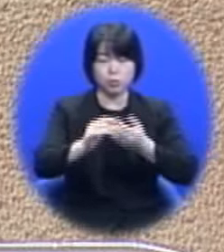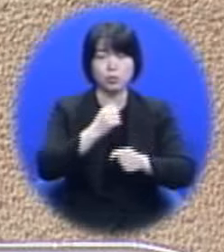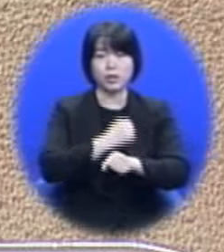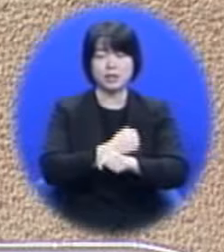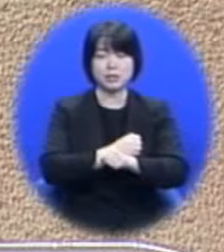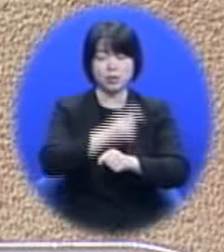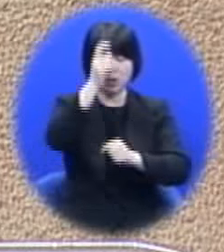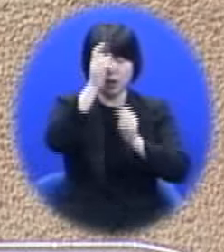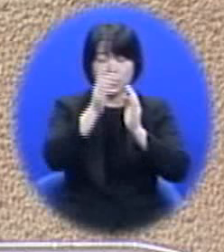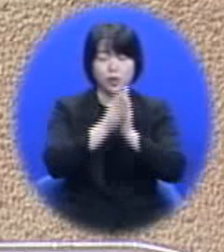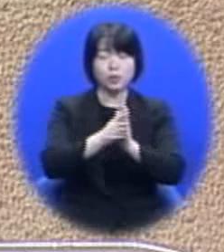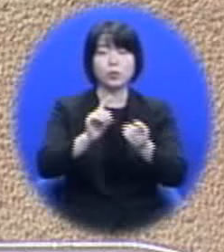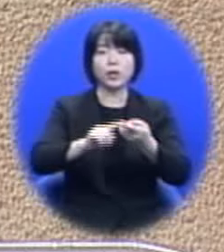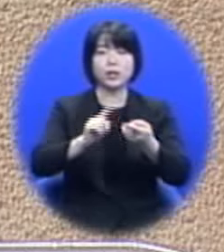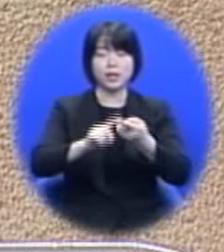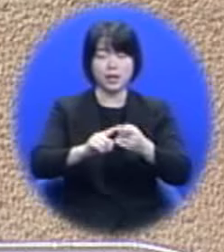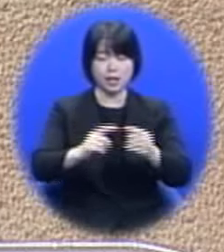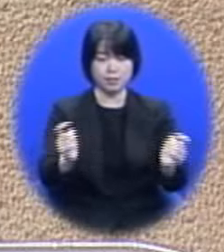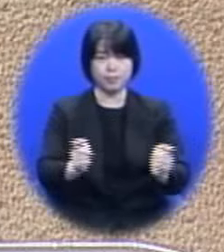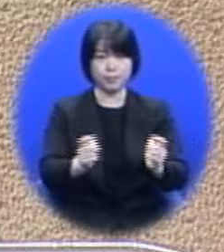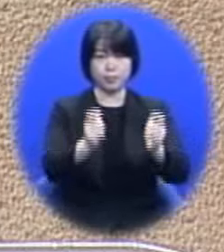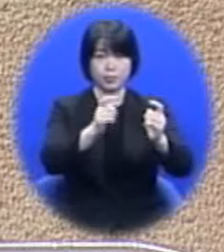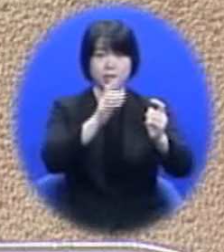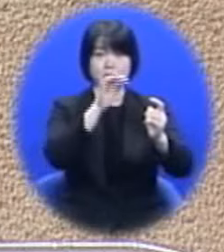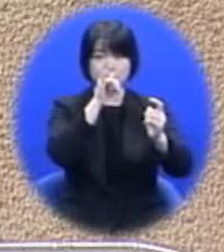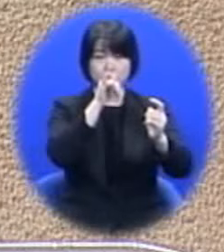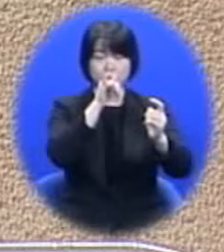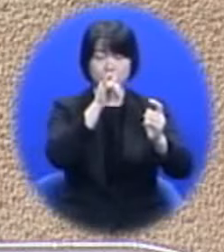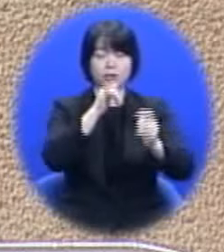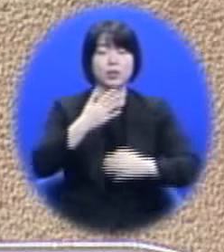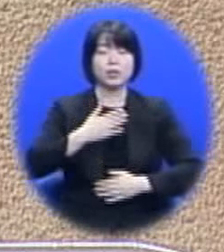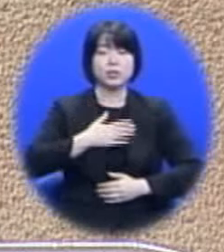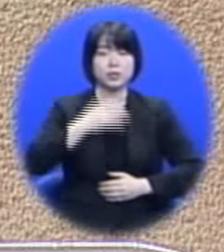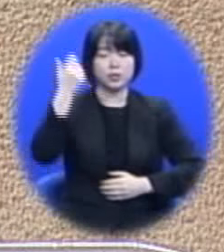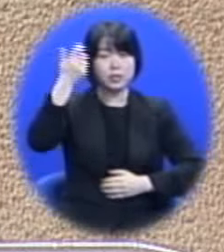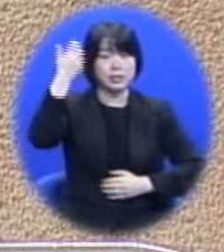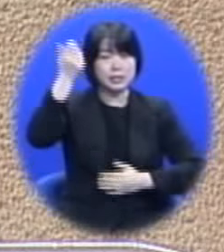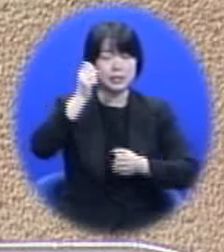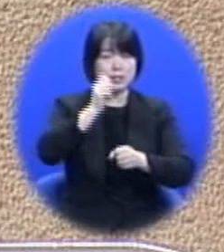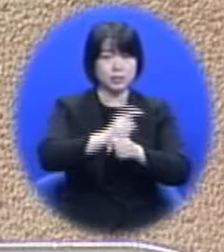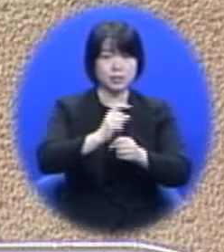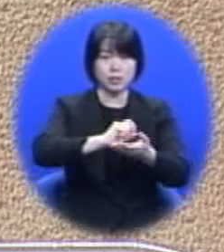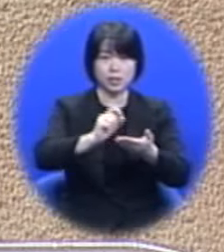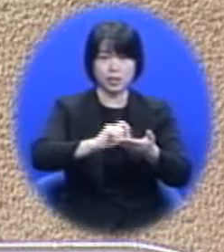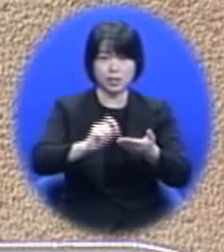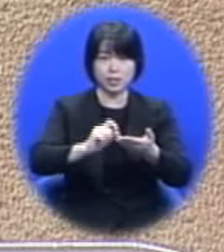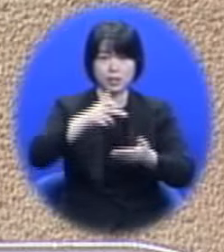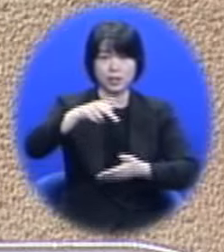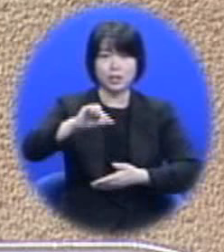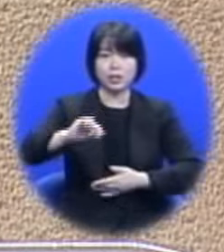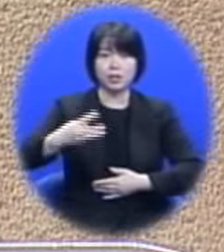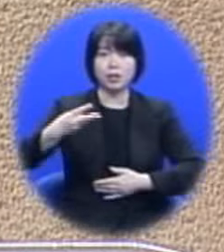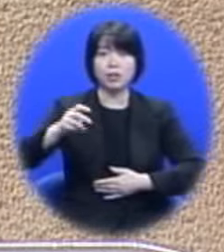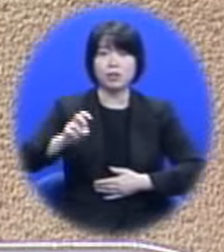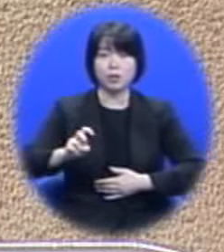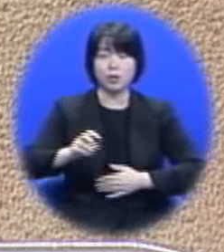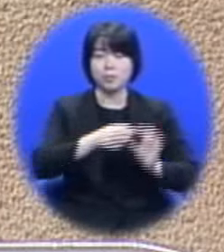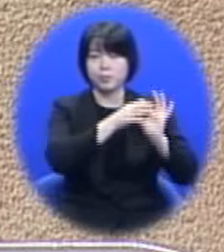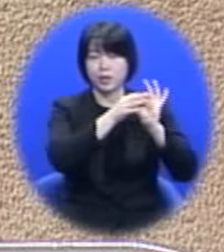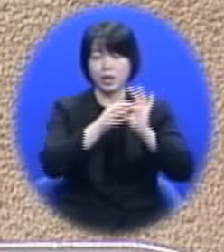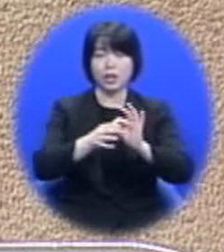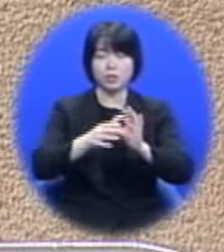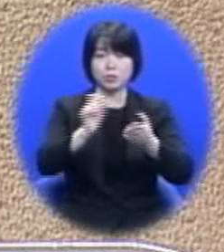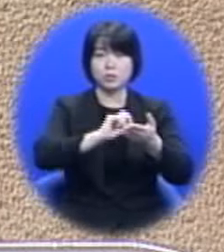기도 논쟁이 일어났습니다. 저는 영성일기 컬럼을 매일 씁니다. 지금 이